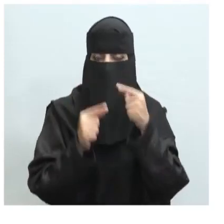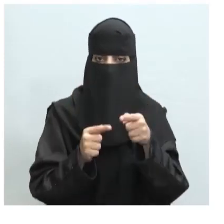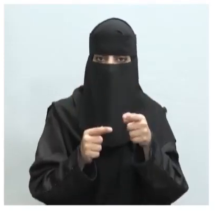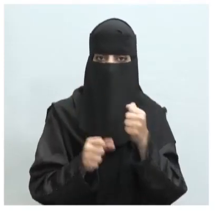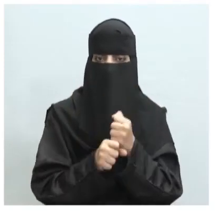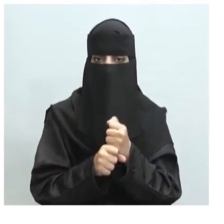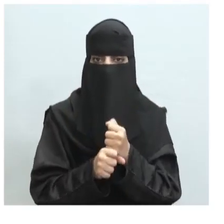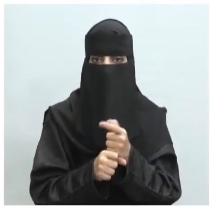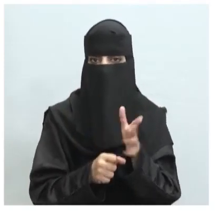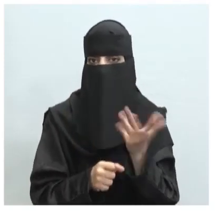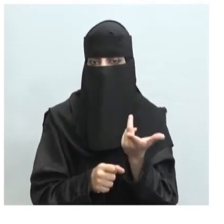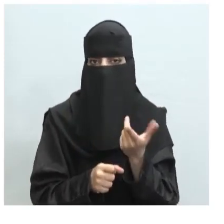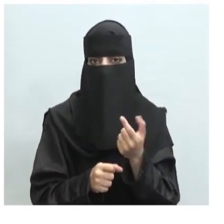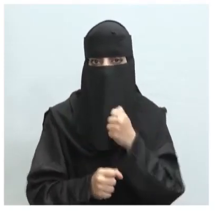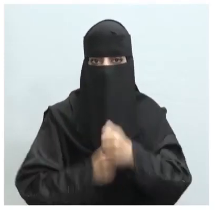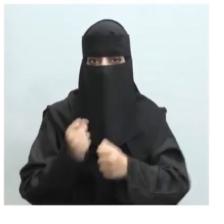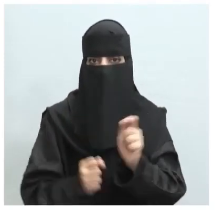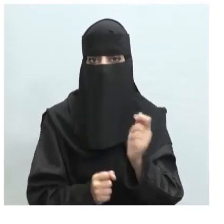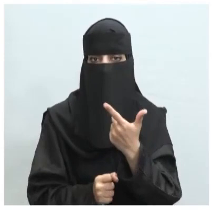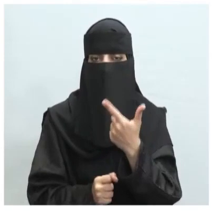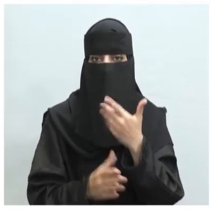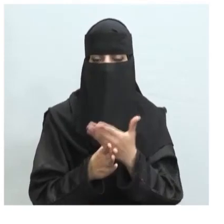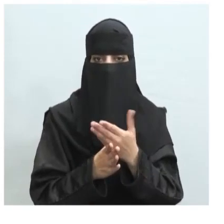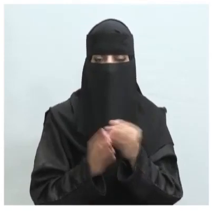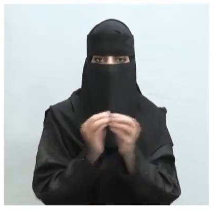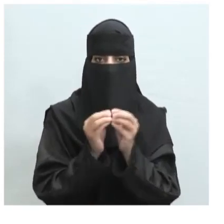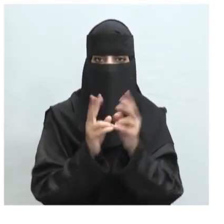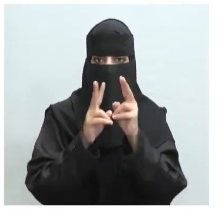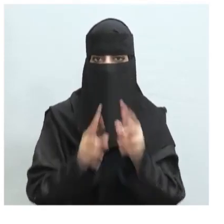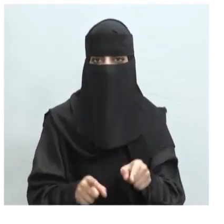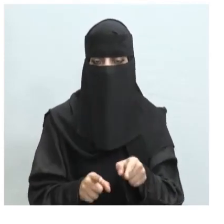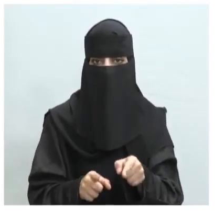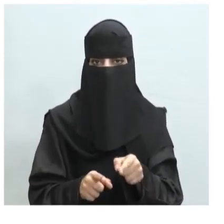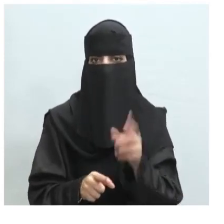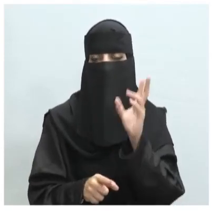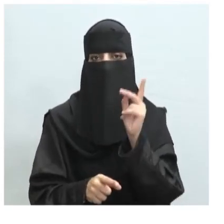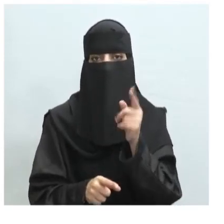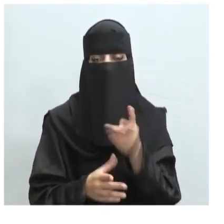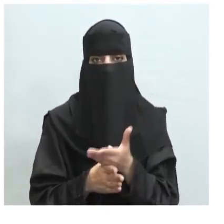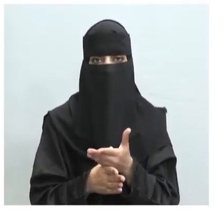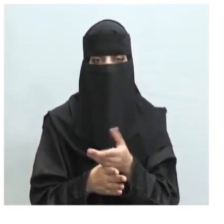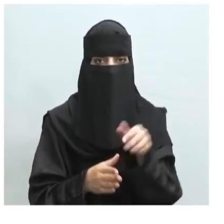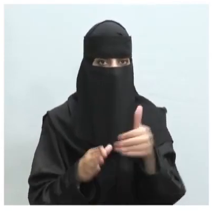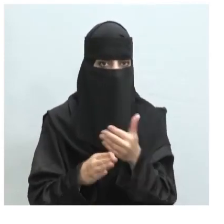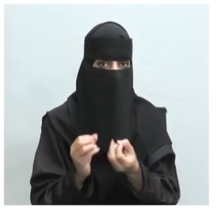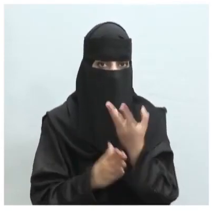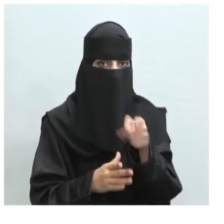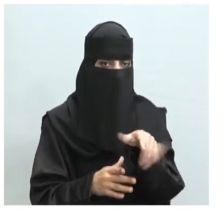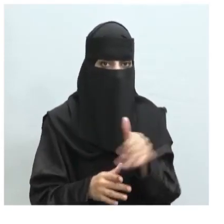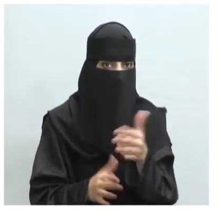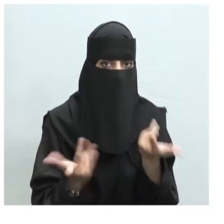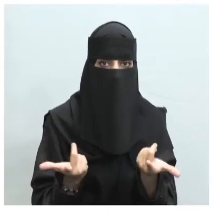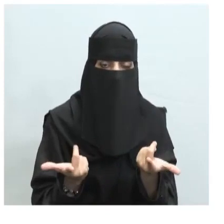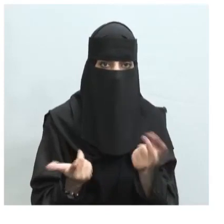او سببها الحركه السريعه للشحنات الكهربائيه من اين اتت هذه الشحنات